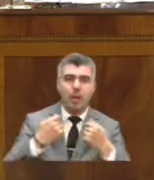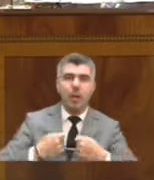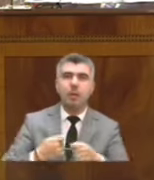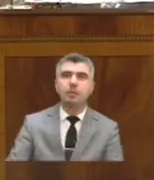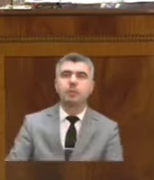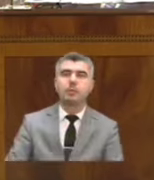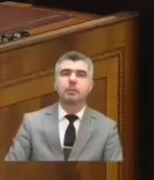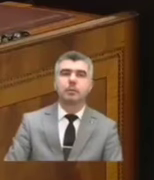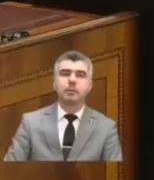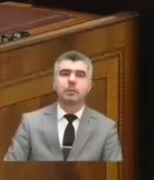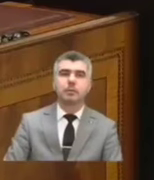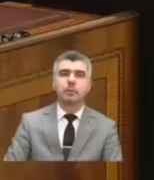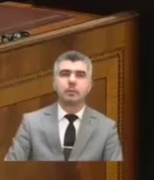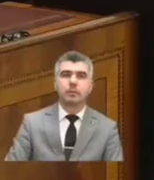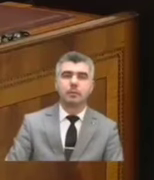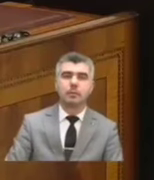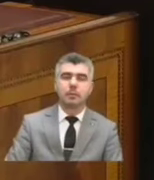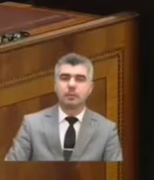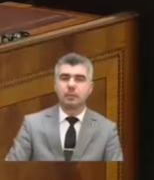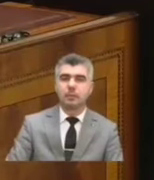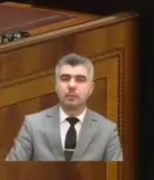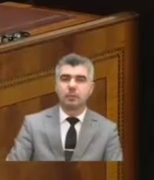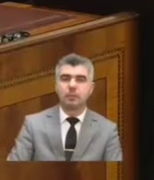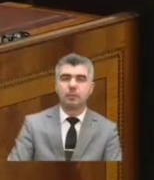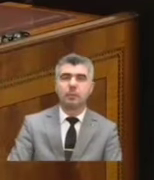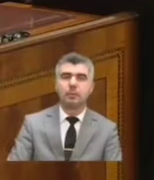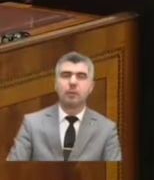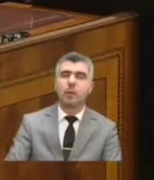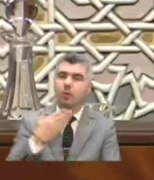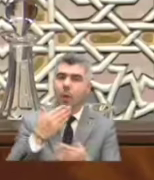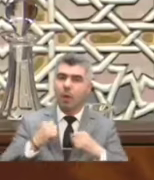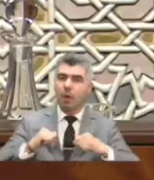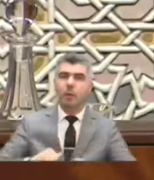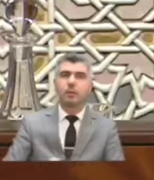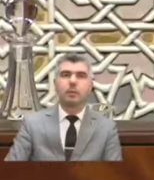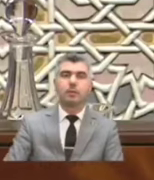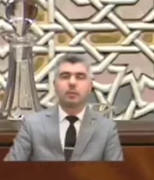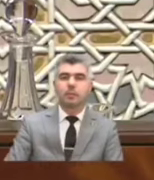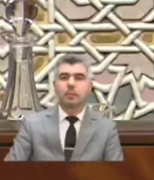رئيس. شكرا سيد الوزير.